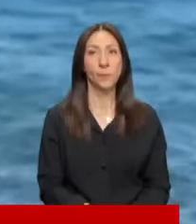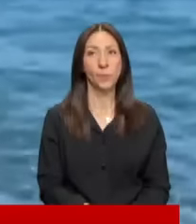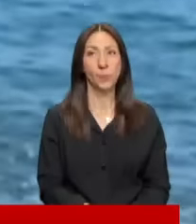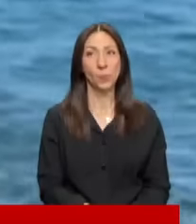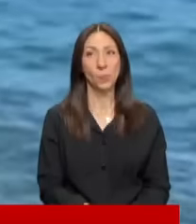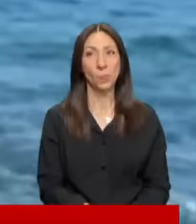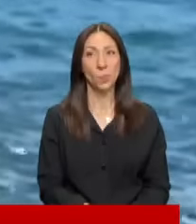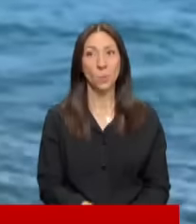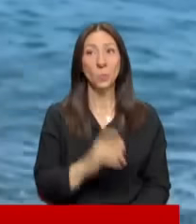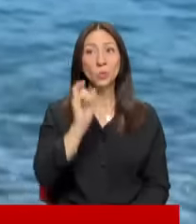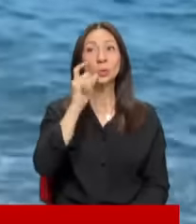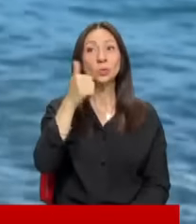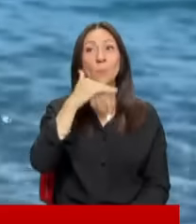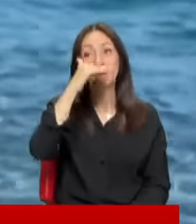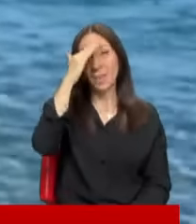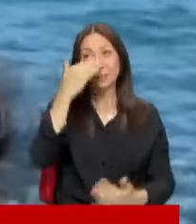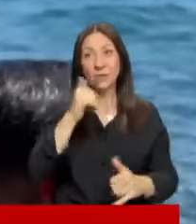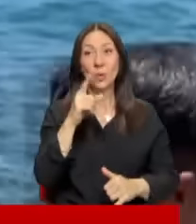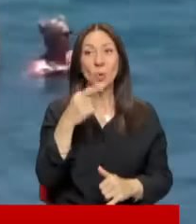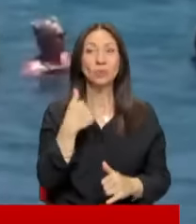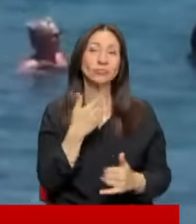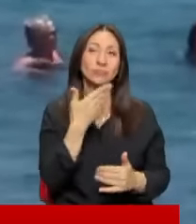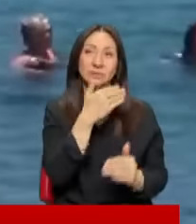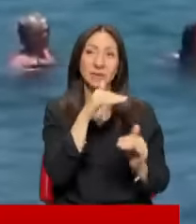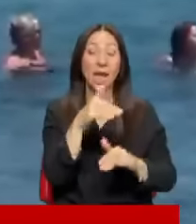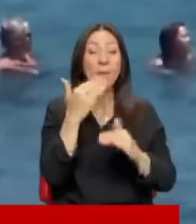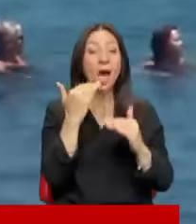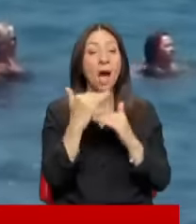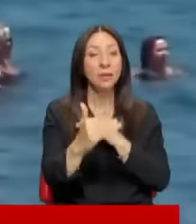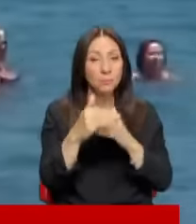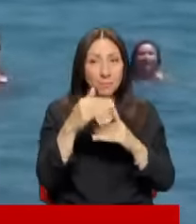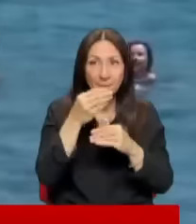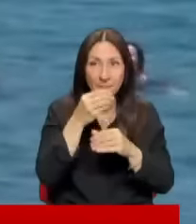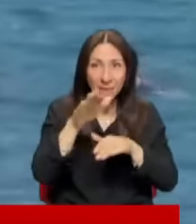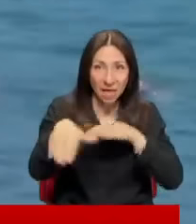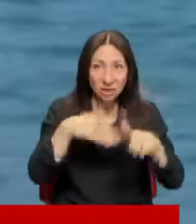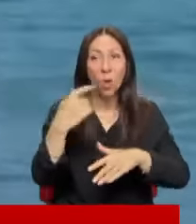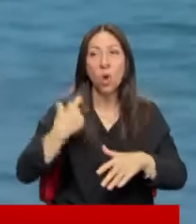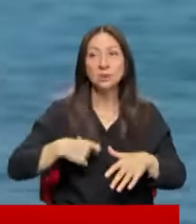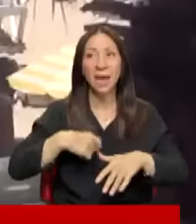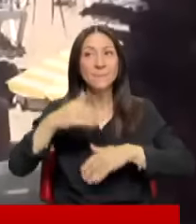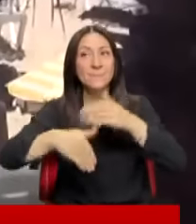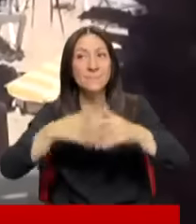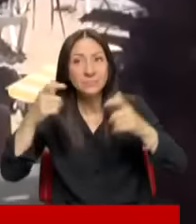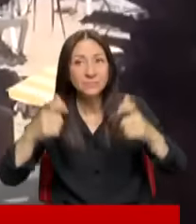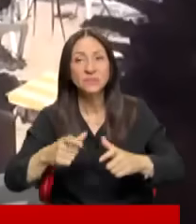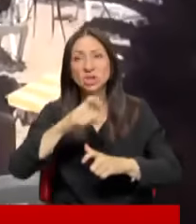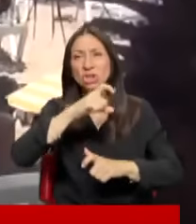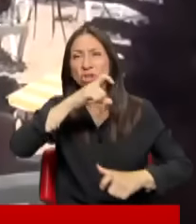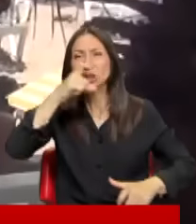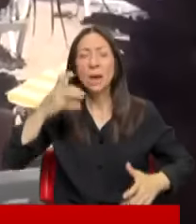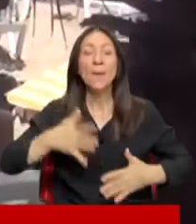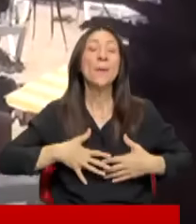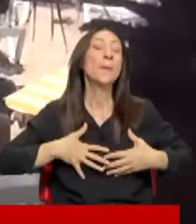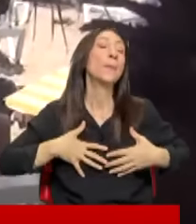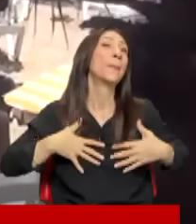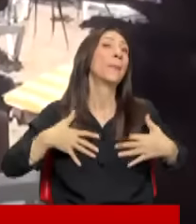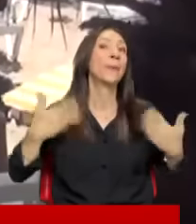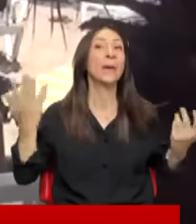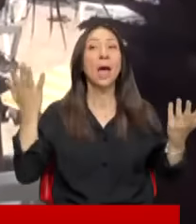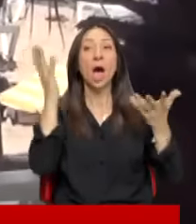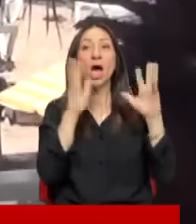Gibi 9 günlük bir bayram tatili var. Onu değerlendiriyorum. Hem halk plajları hem de özel plajlar doldu taştı. Sıcaktan bunalanlar